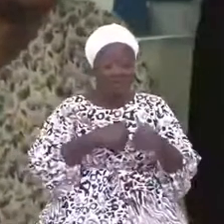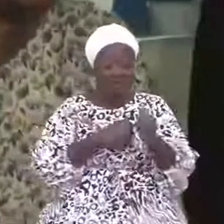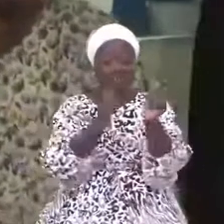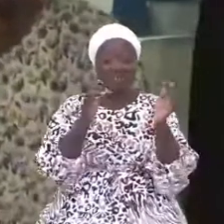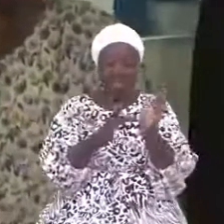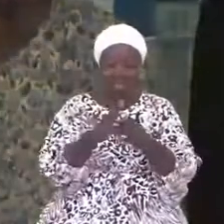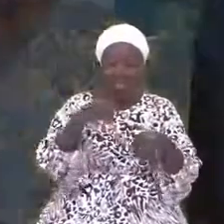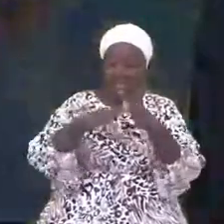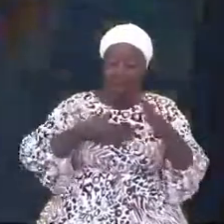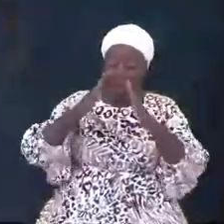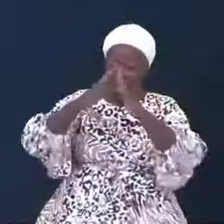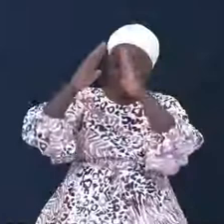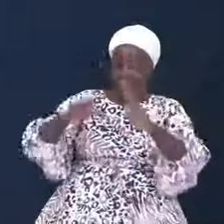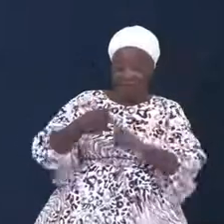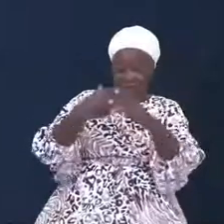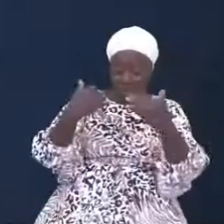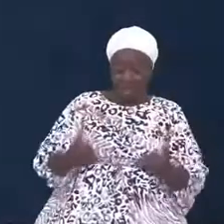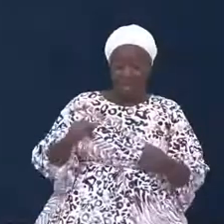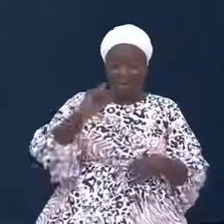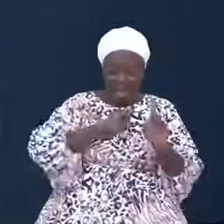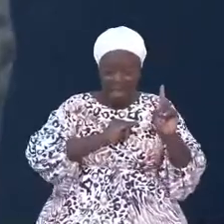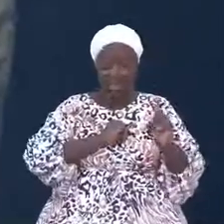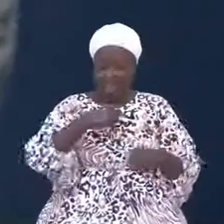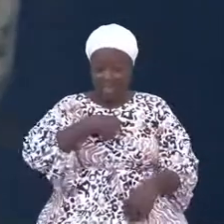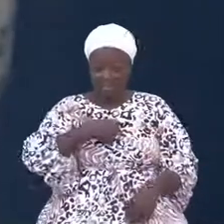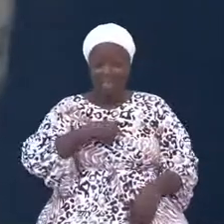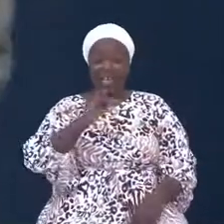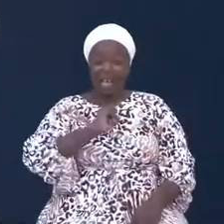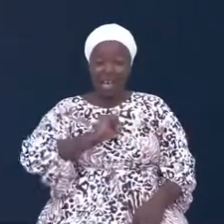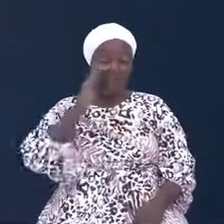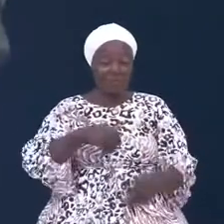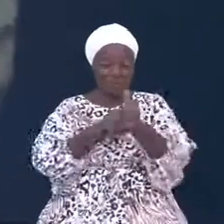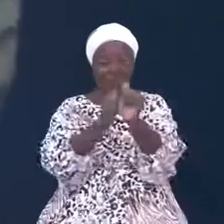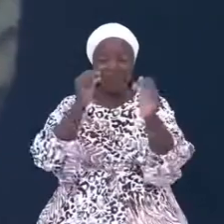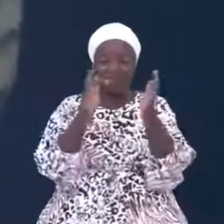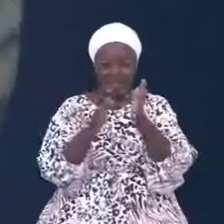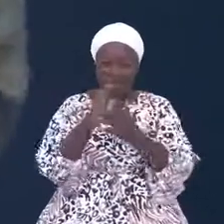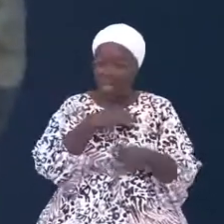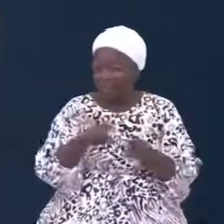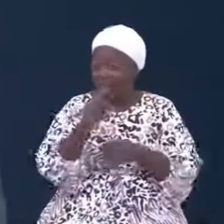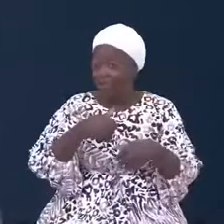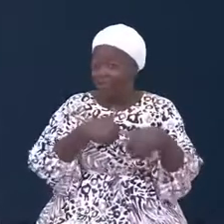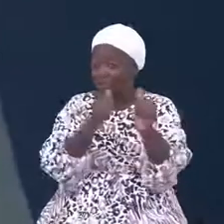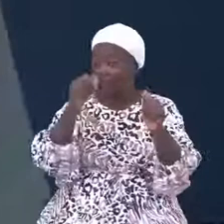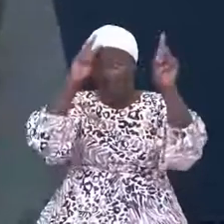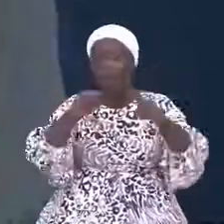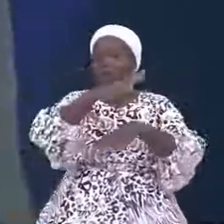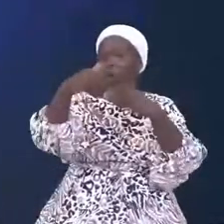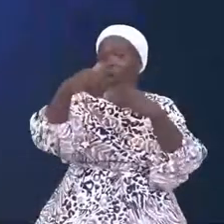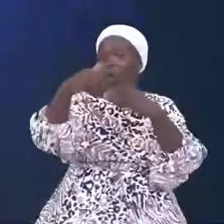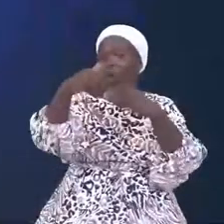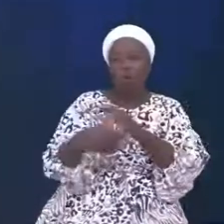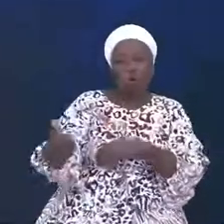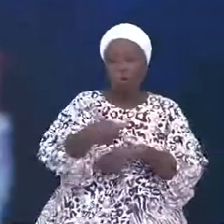en ville ou au village, je vais suivre Jésus. Dans mon appartement, à partir de maintenant, je vais suivre Jésus. Et